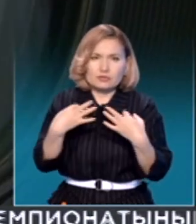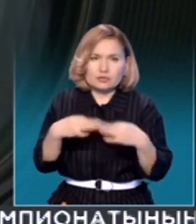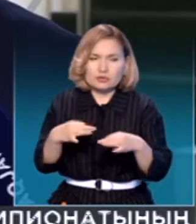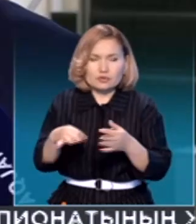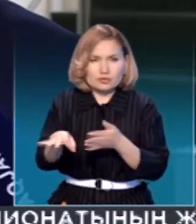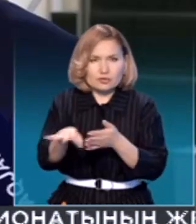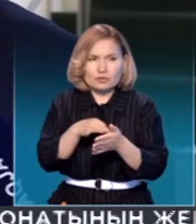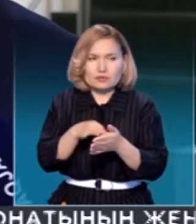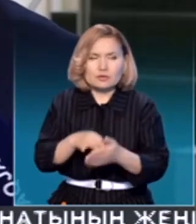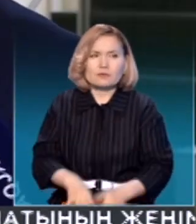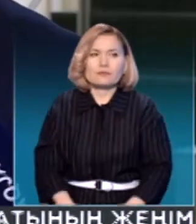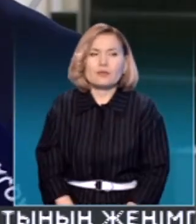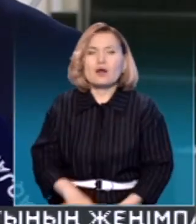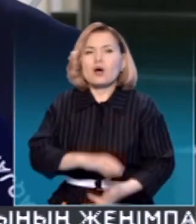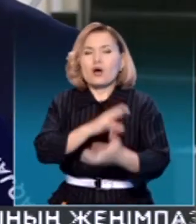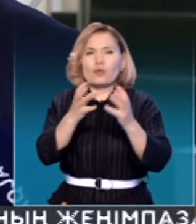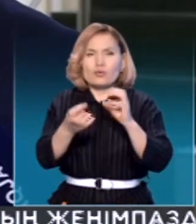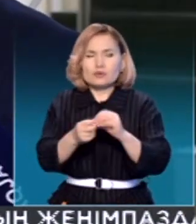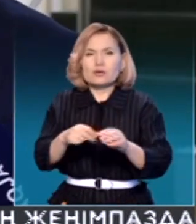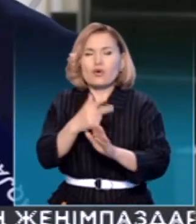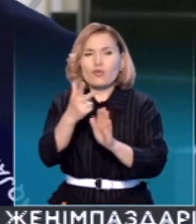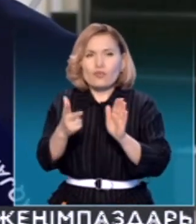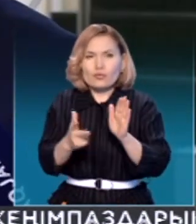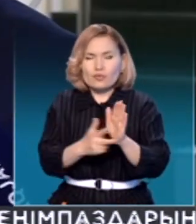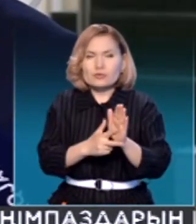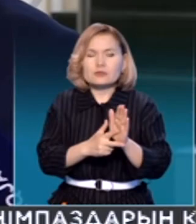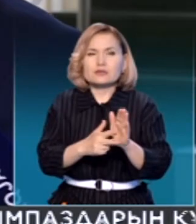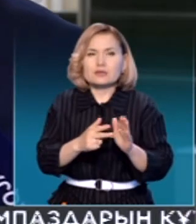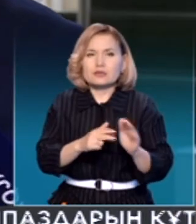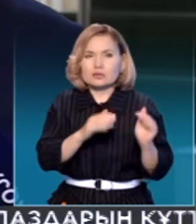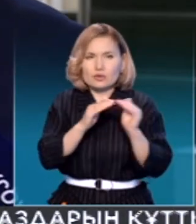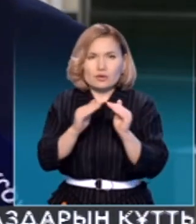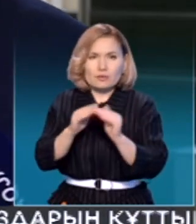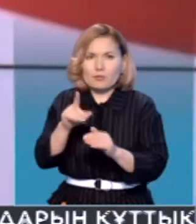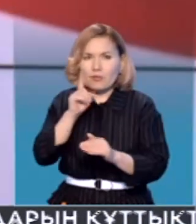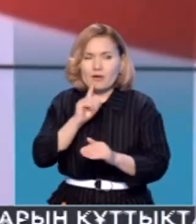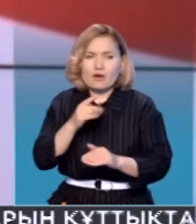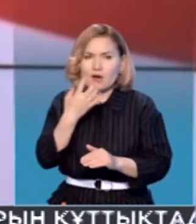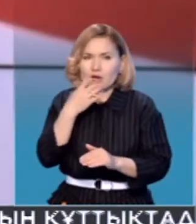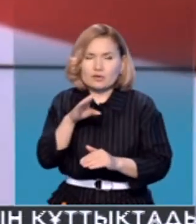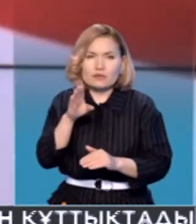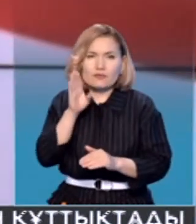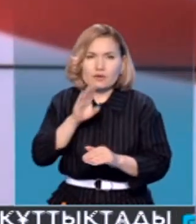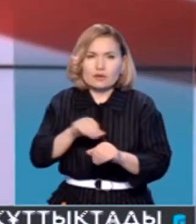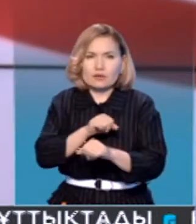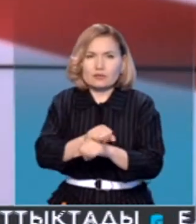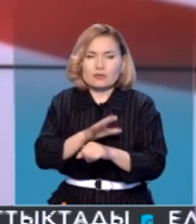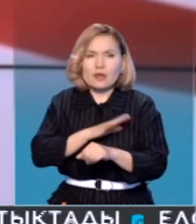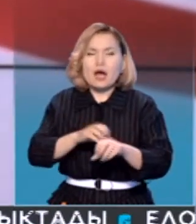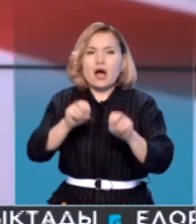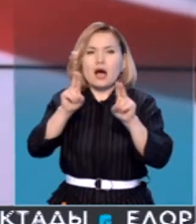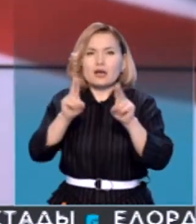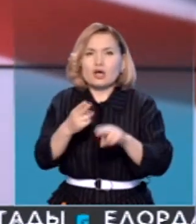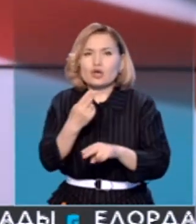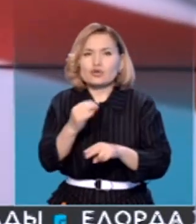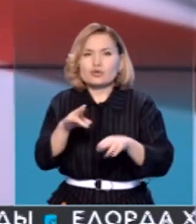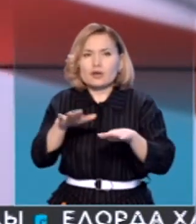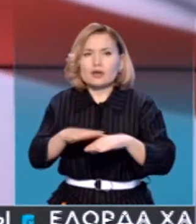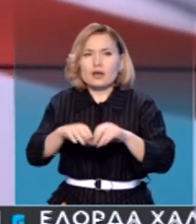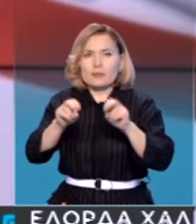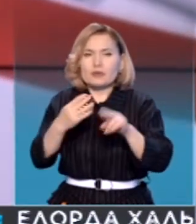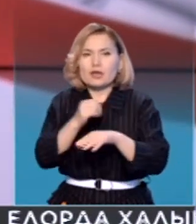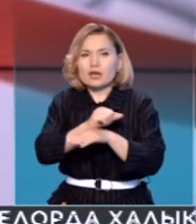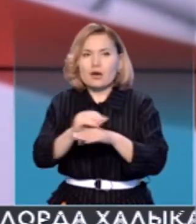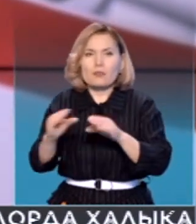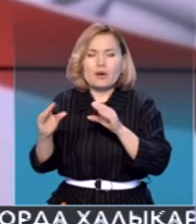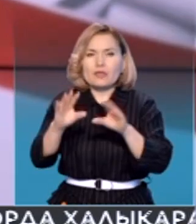кезінде 18 көп қабатты тұрғын үйлерде ыссы су уақытша болмайды. Арнайы халқа қызмет көрсету орталығының мамандары